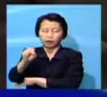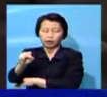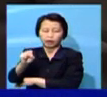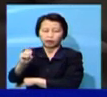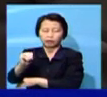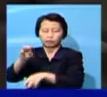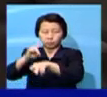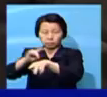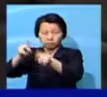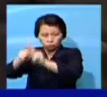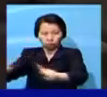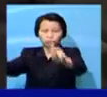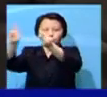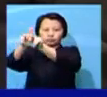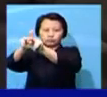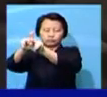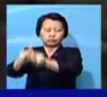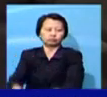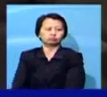shaha